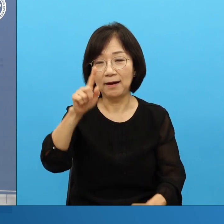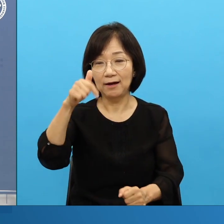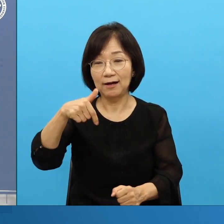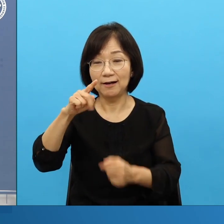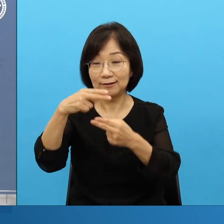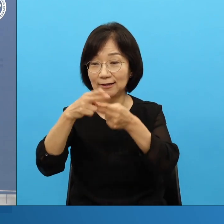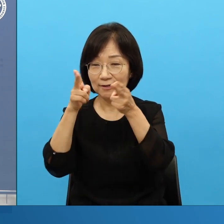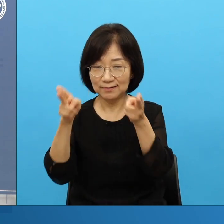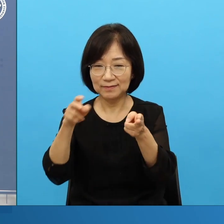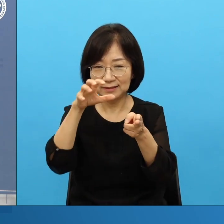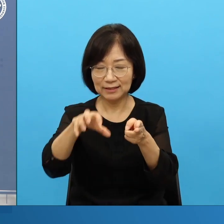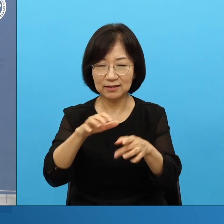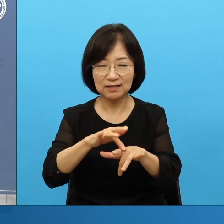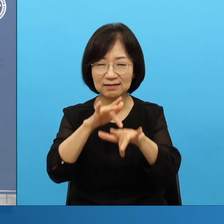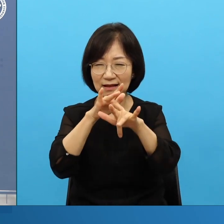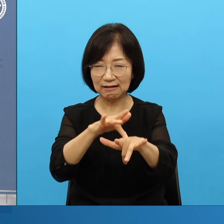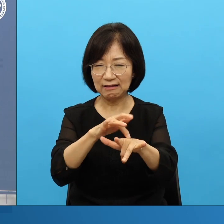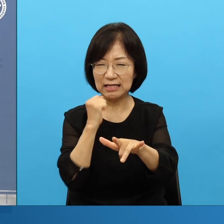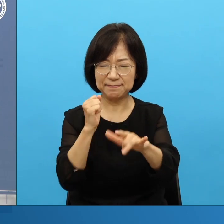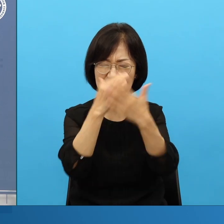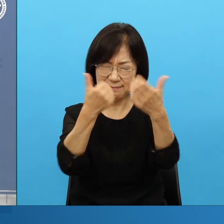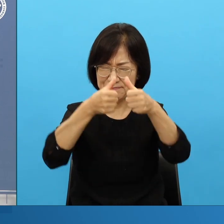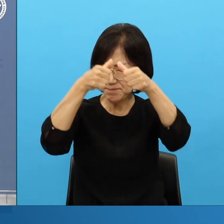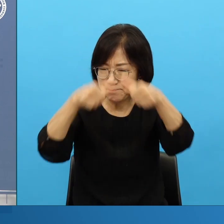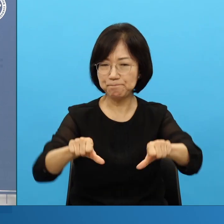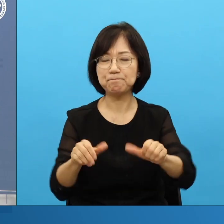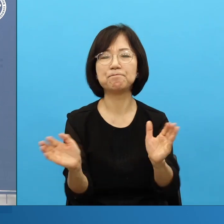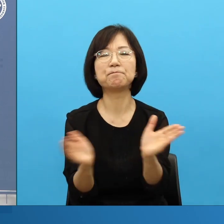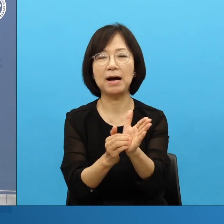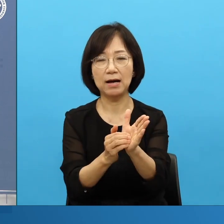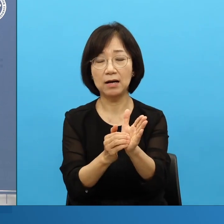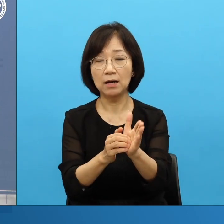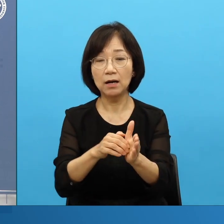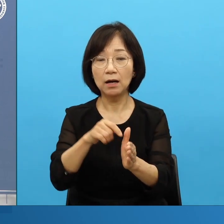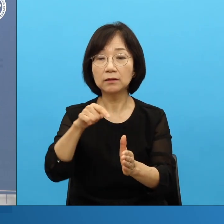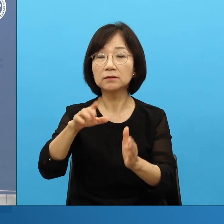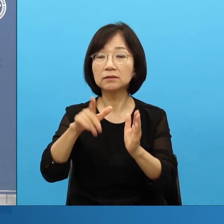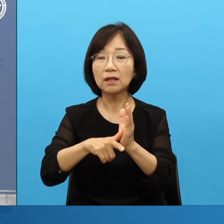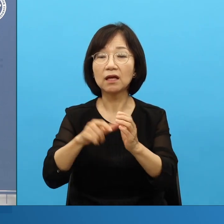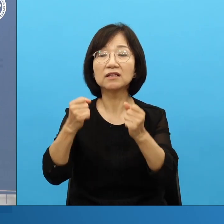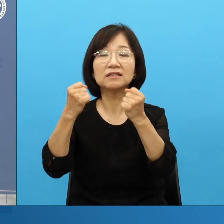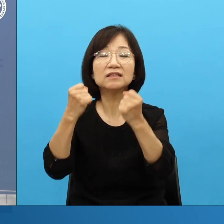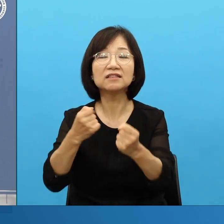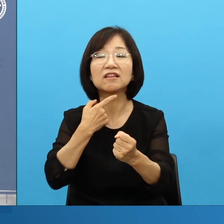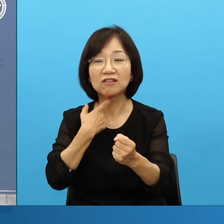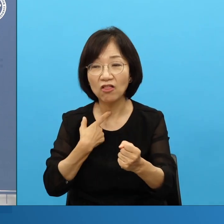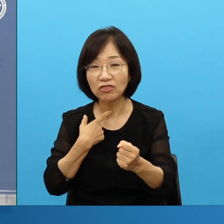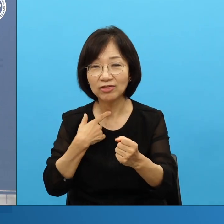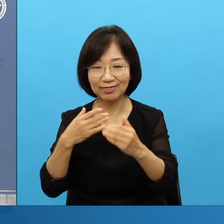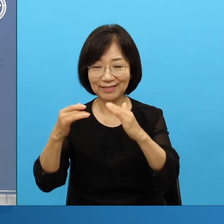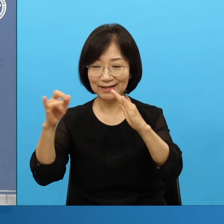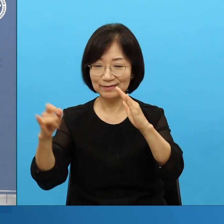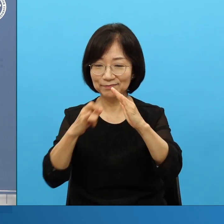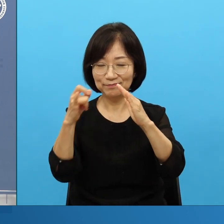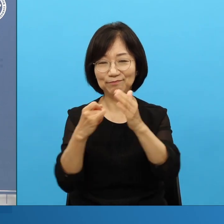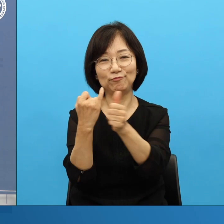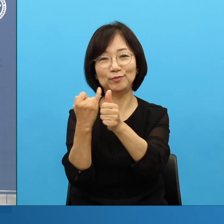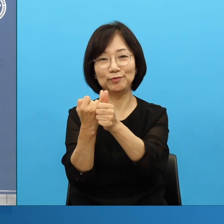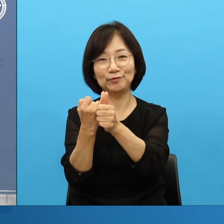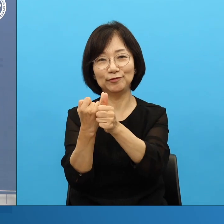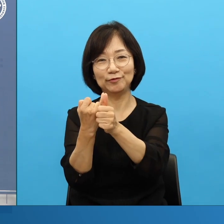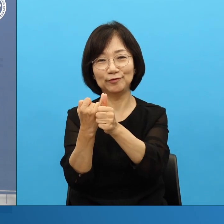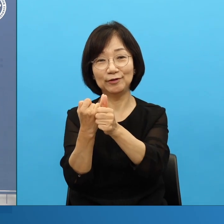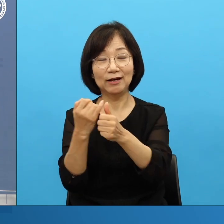Mark's upper rooms, they completely 그 자리에 destroy 있었던 all the partisans of Satan at that place. 그렇죠. Isn't that so? 그러니까 로마를 살리는 최고의